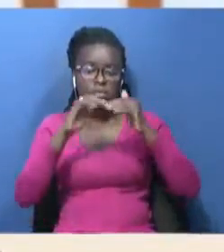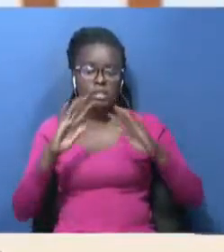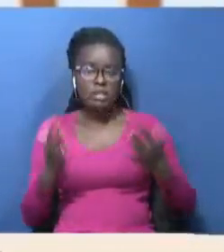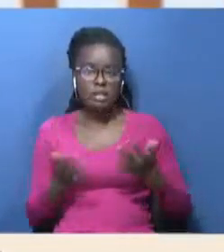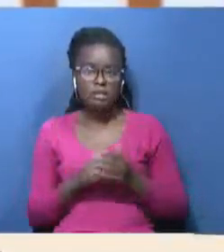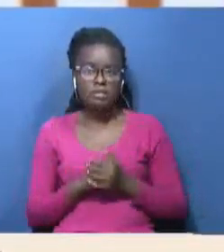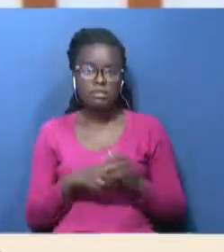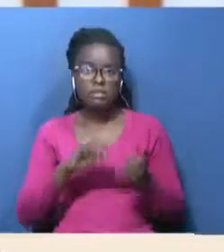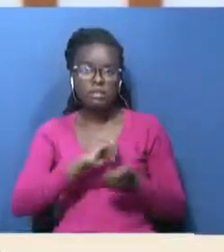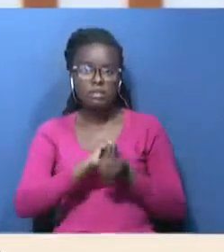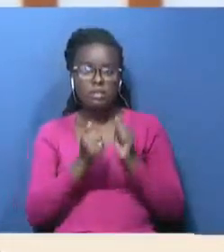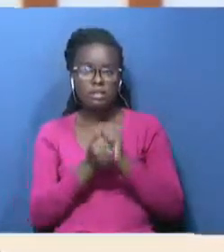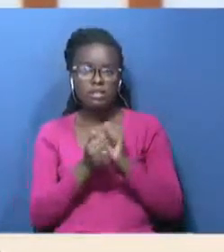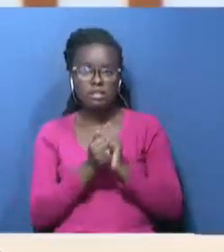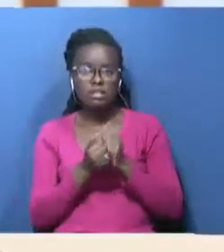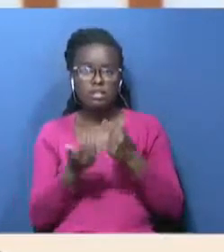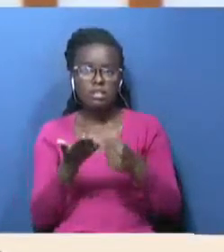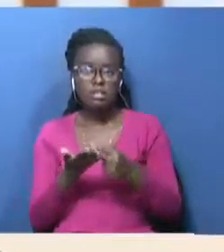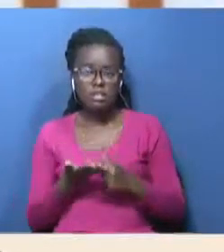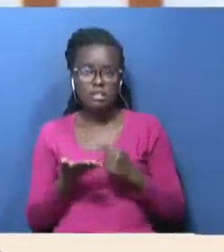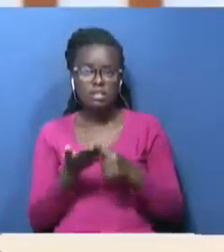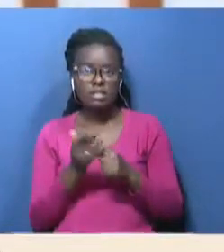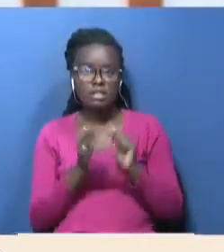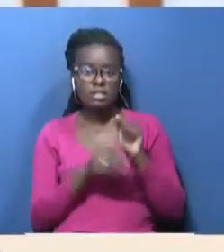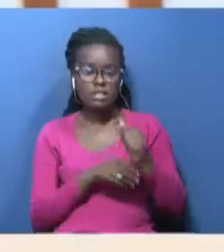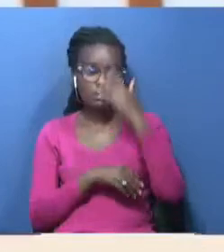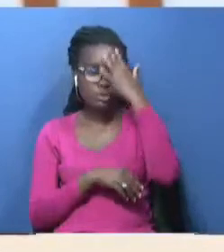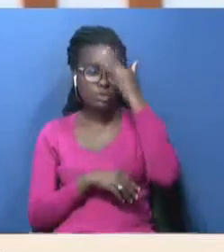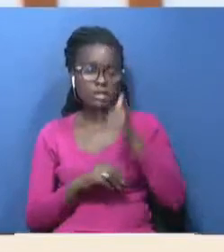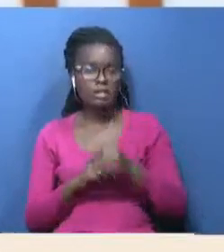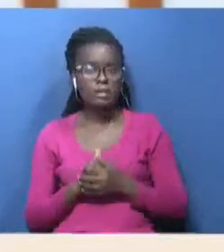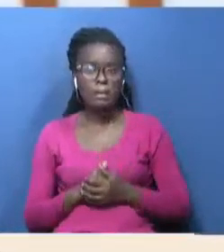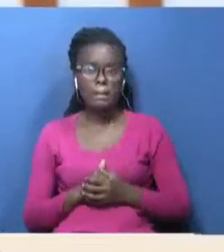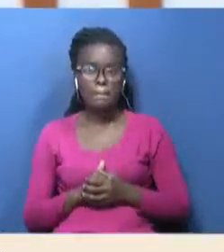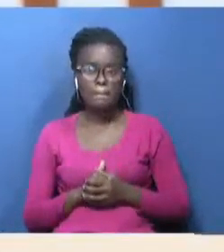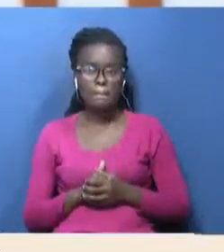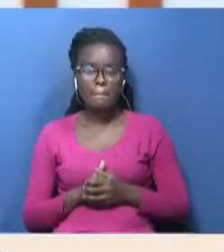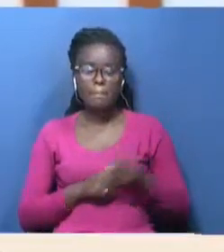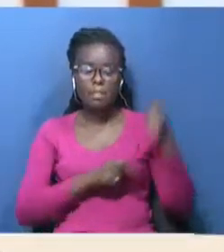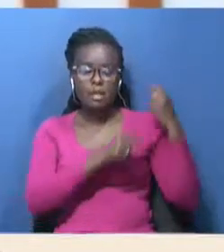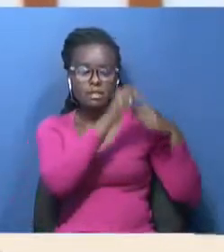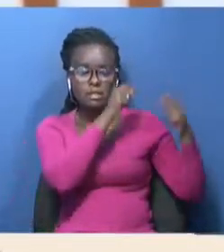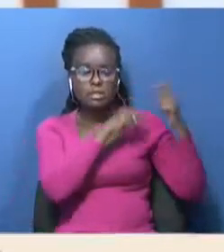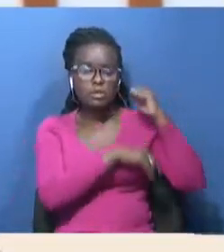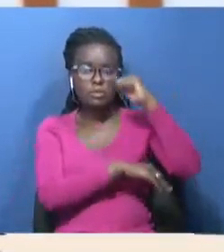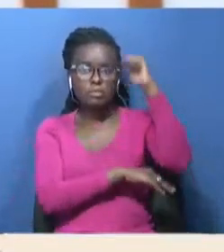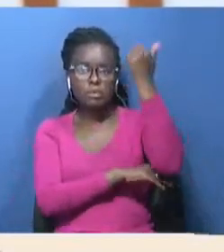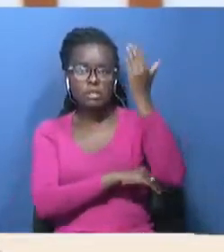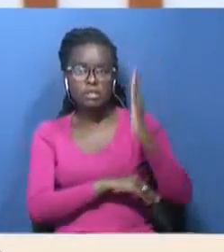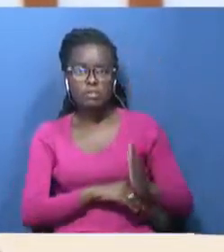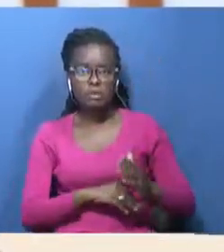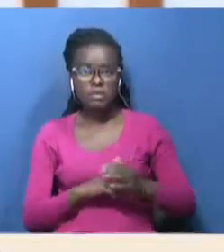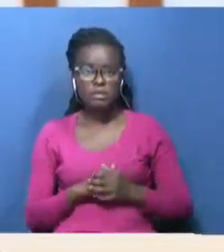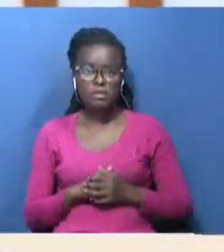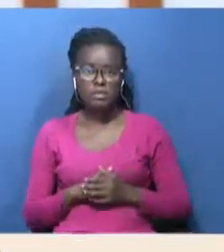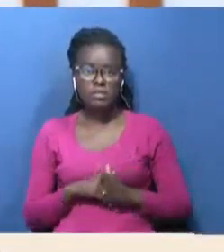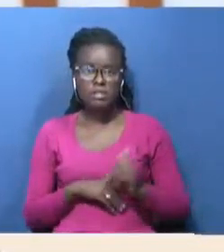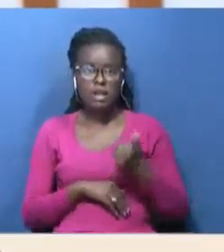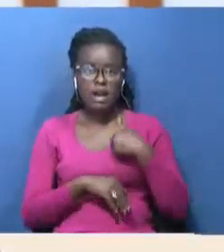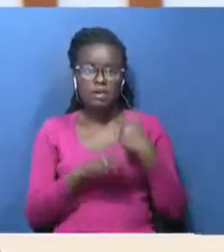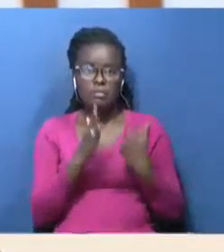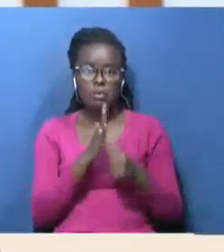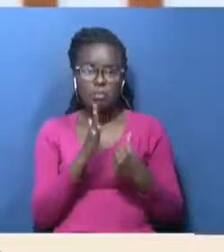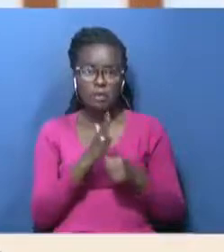are changing the conversation, and that is why the traditional politicians are having a